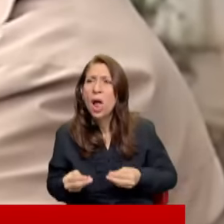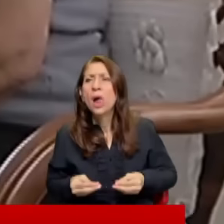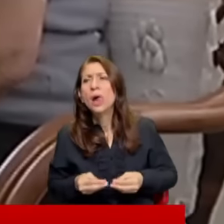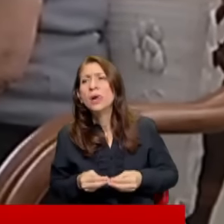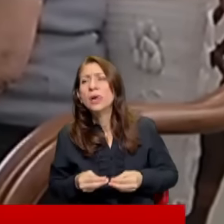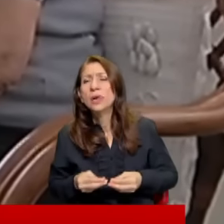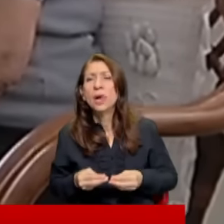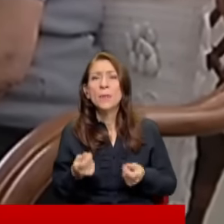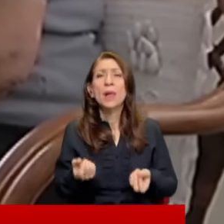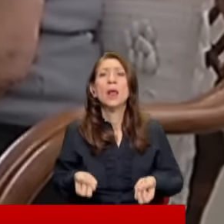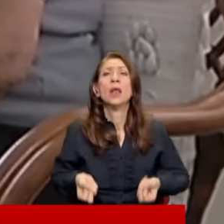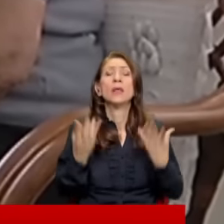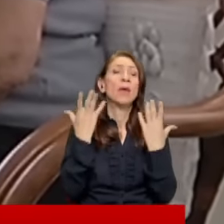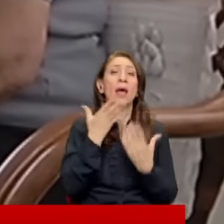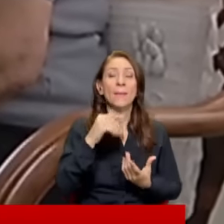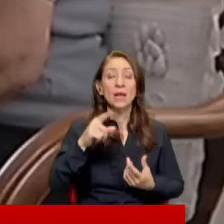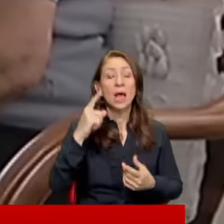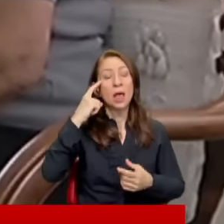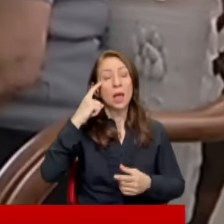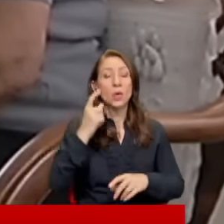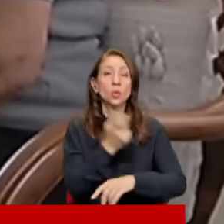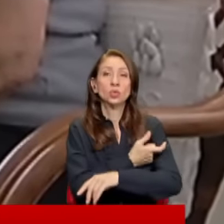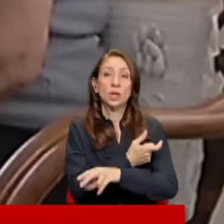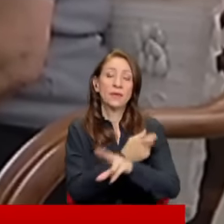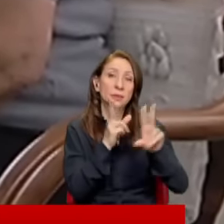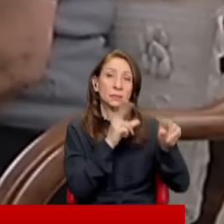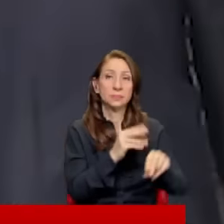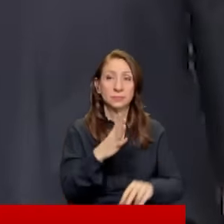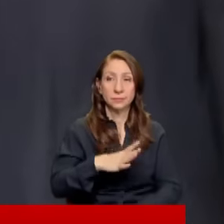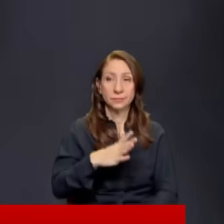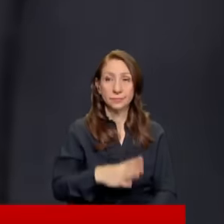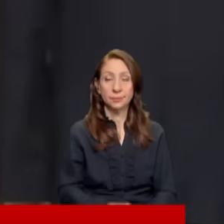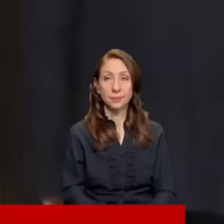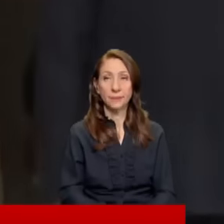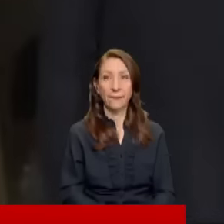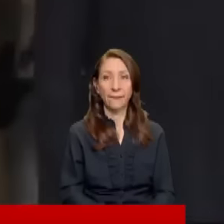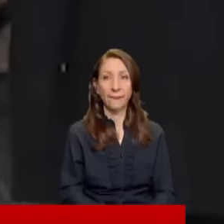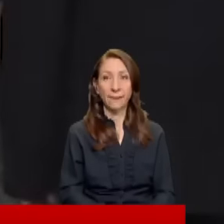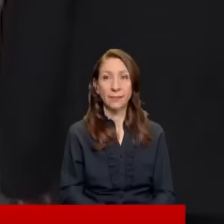düşünüyor geçinemeyen emekli çareyi Huzur evine yerleşmek buluyor